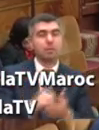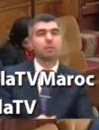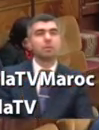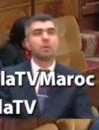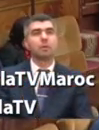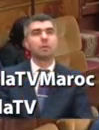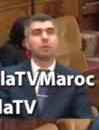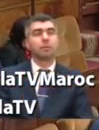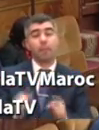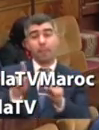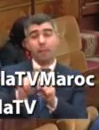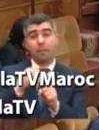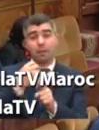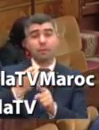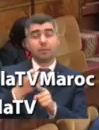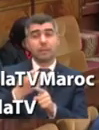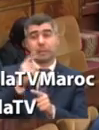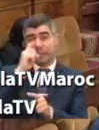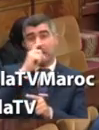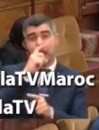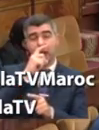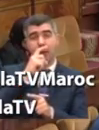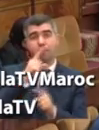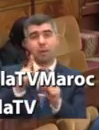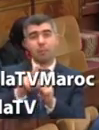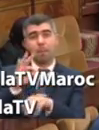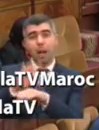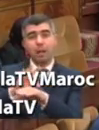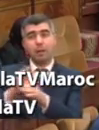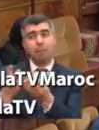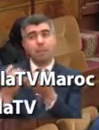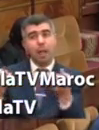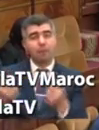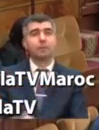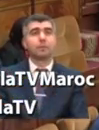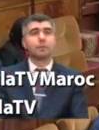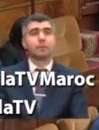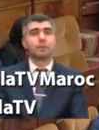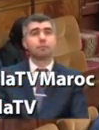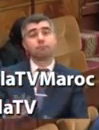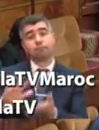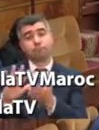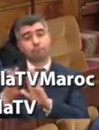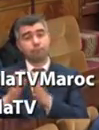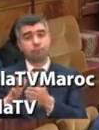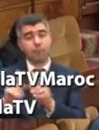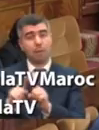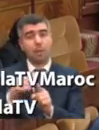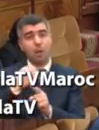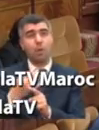الخصاص اكثر ضررا في المناطق. ولولا لا قدر الله كانت توقع كارثه،